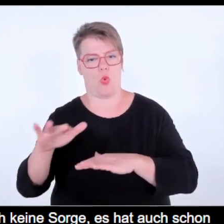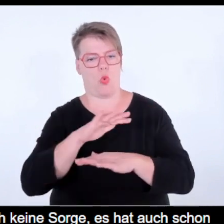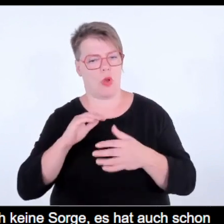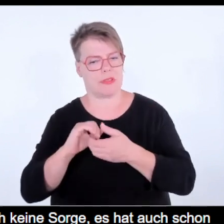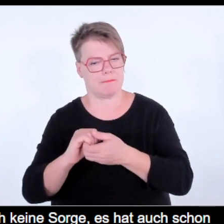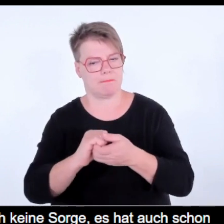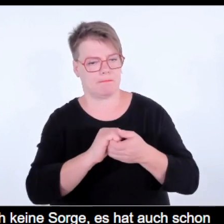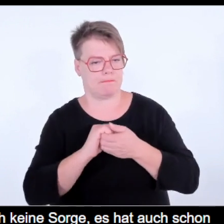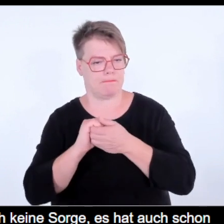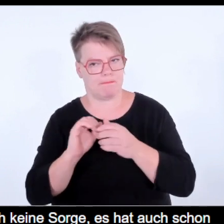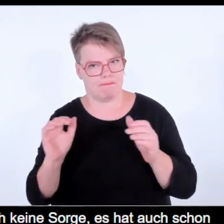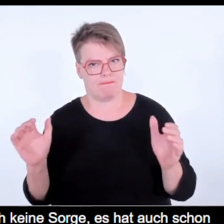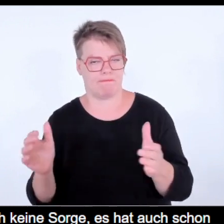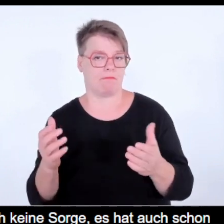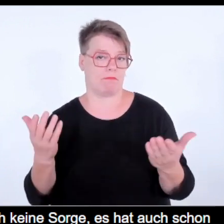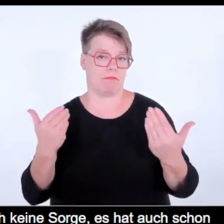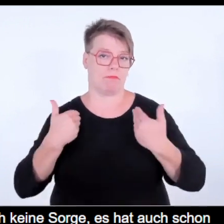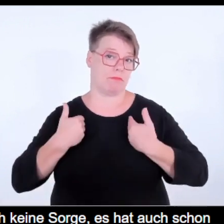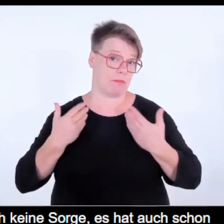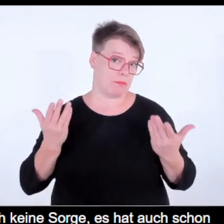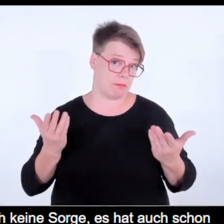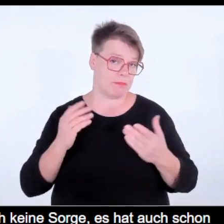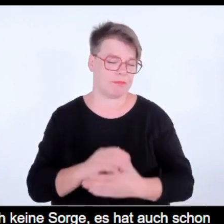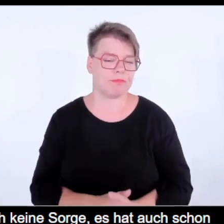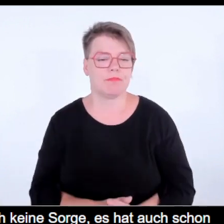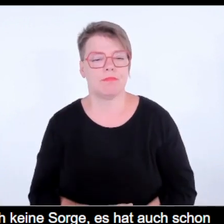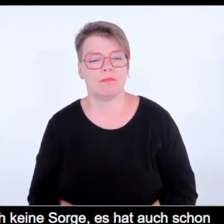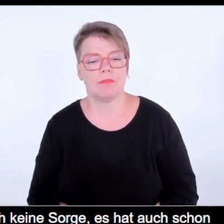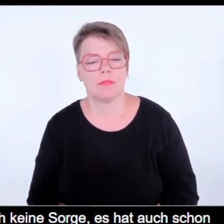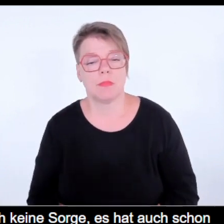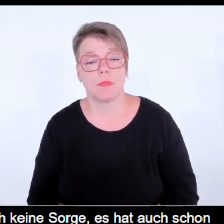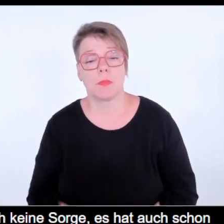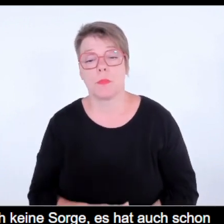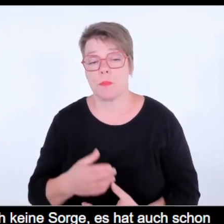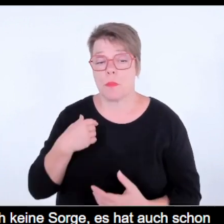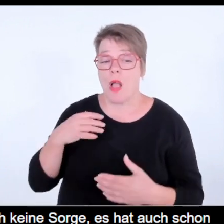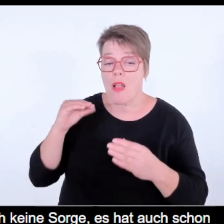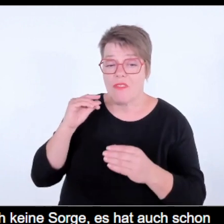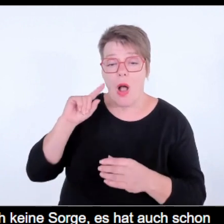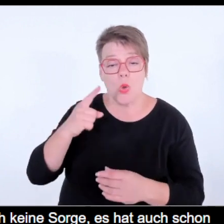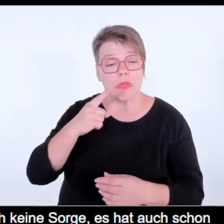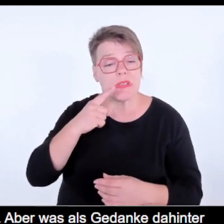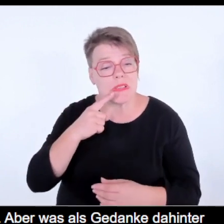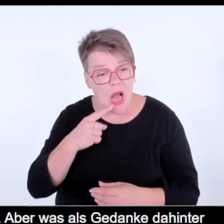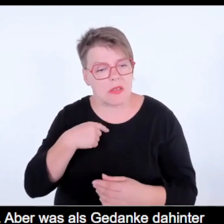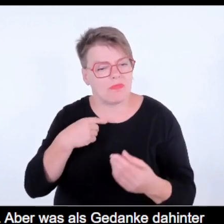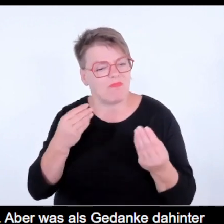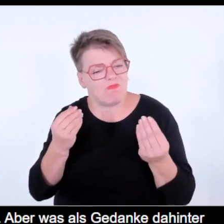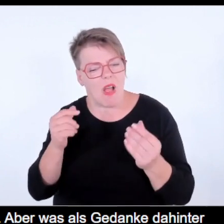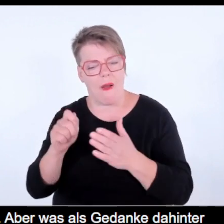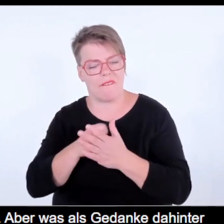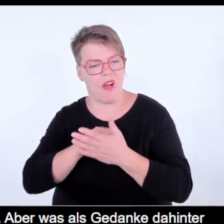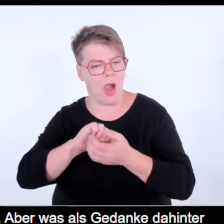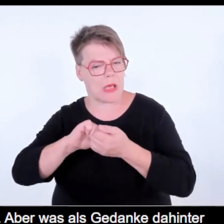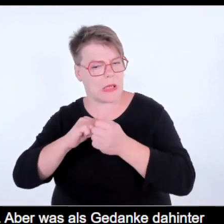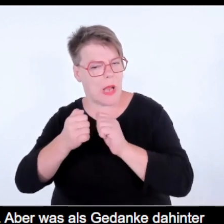Sandhandschuhen. Das ist richtig. Aber irgendwo sind auch dann Grenzen überschritten. Ich will das auch nochmal deutlich machen. Mich hat das